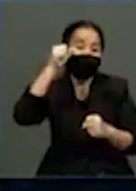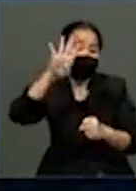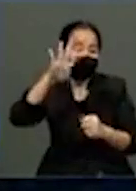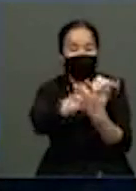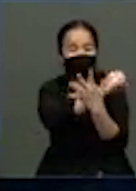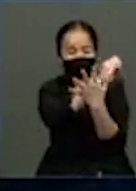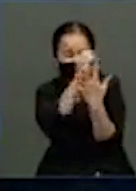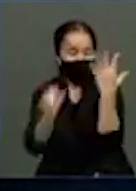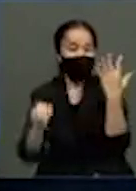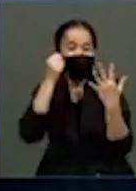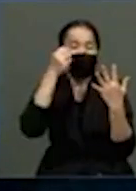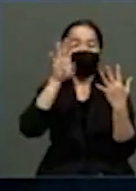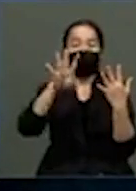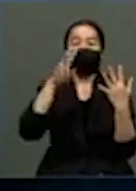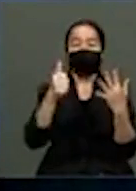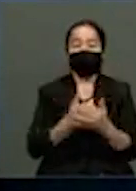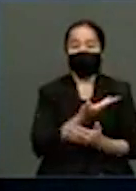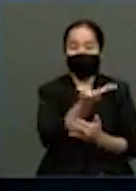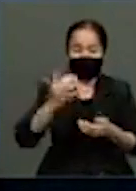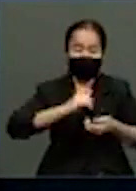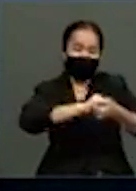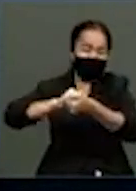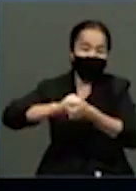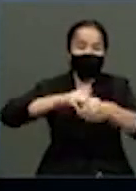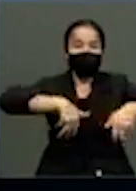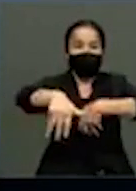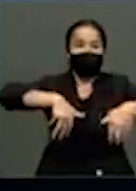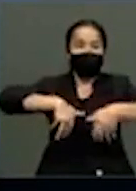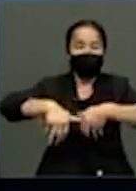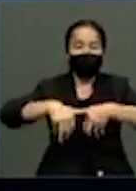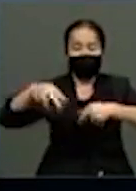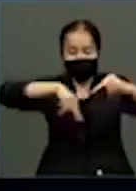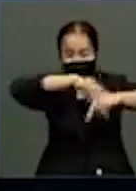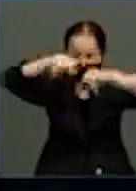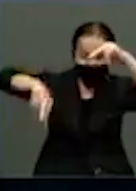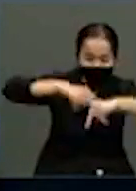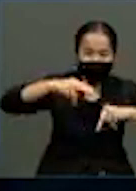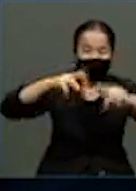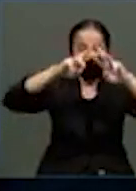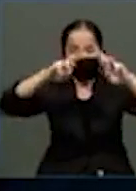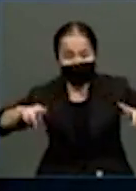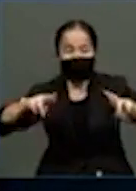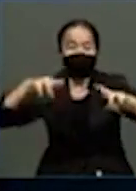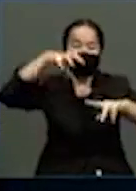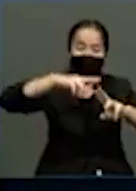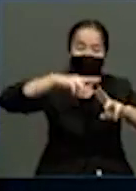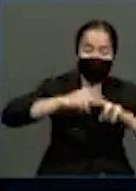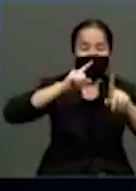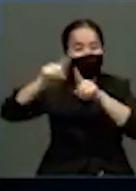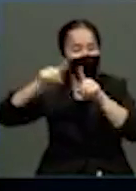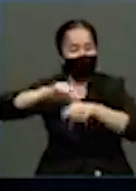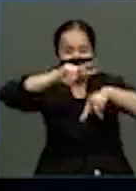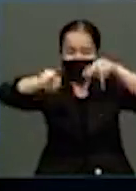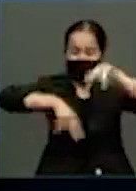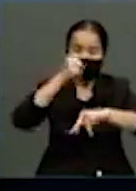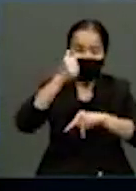านขึ้นมาขอแรงพี่น้องประชาชนได้ดูแลทั้งชุดพฤติกรรมส่วนตัวและผู้ประกอบการหรือภาครัฐก็ไปดูในเรื่องของส